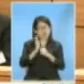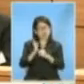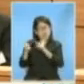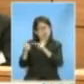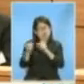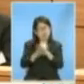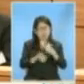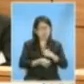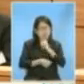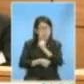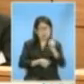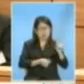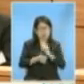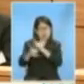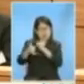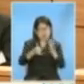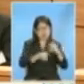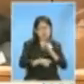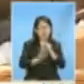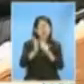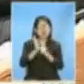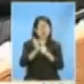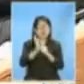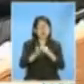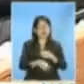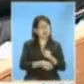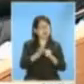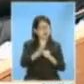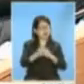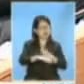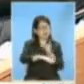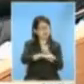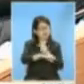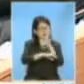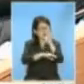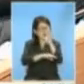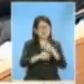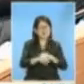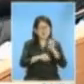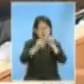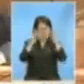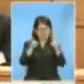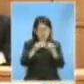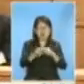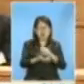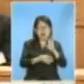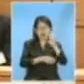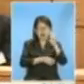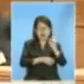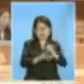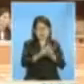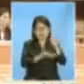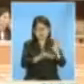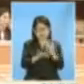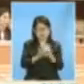ผมไม่ได้ไปจดจ้องว่าใครเป็นการยกตัวอย่างและยกตัวอย่างถึงนาฬิกาของรัฐสภา ว่าเรือน 75,000 พี่น้องเข